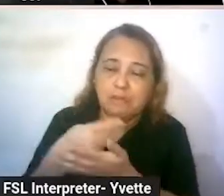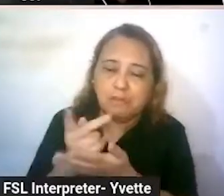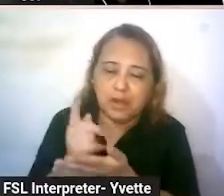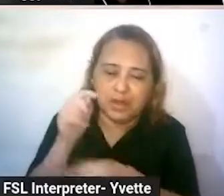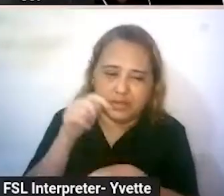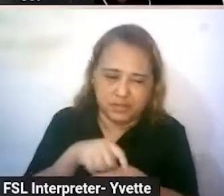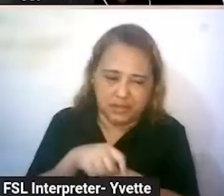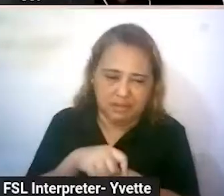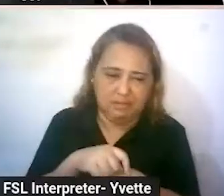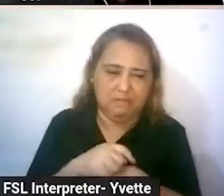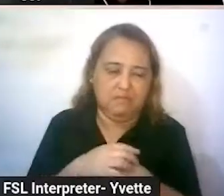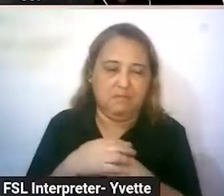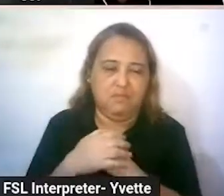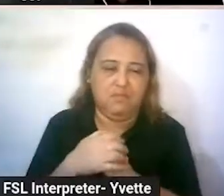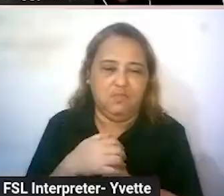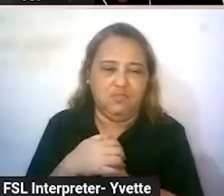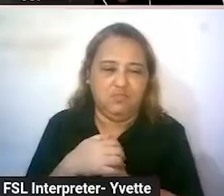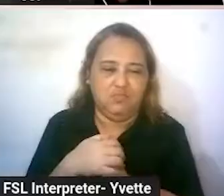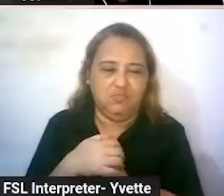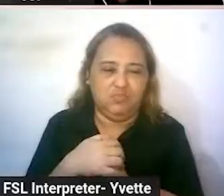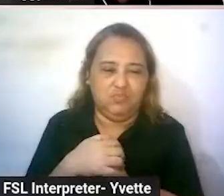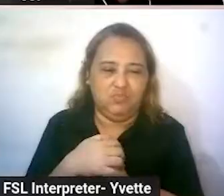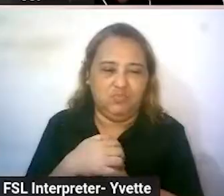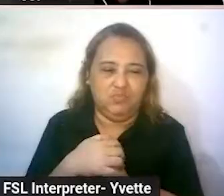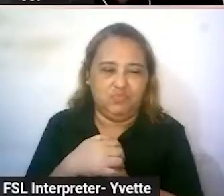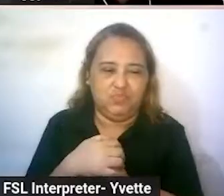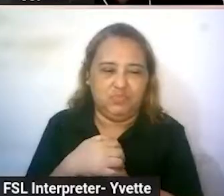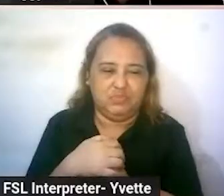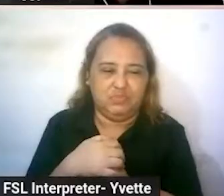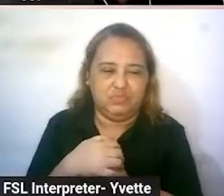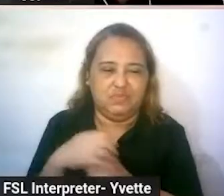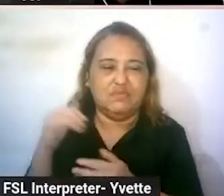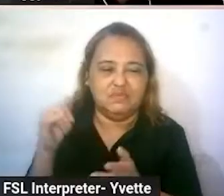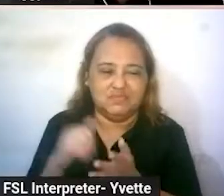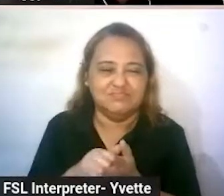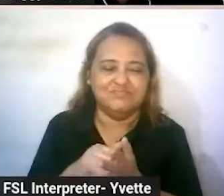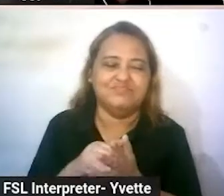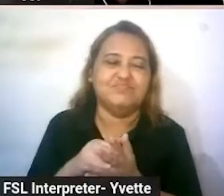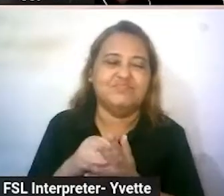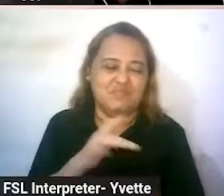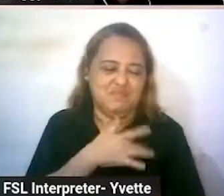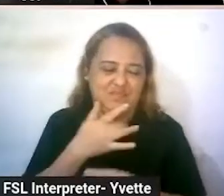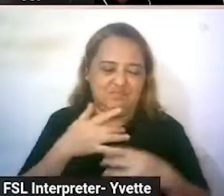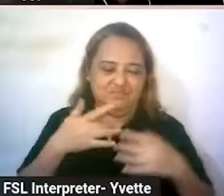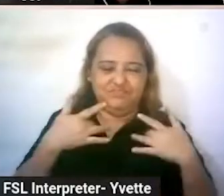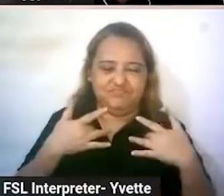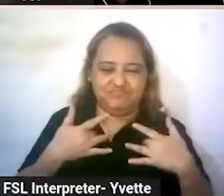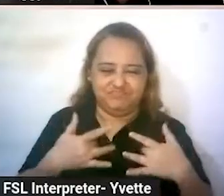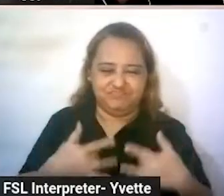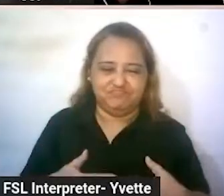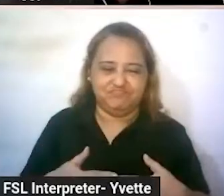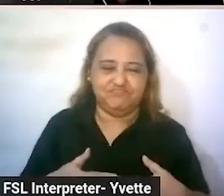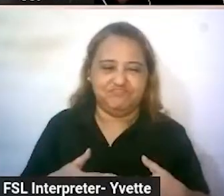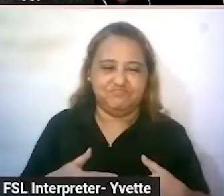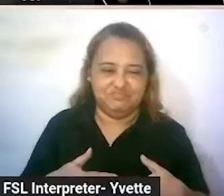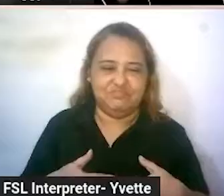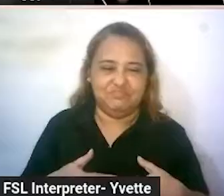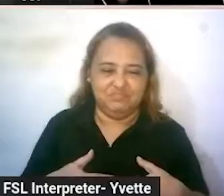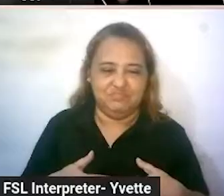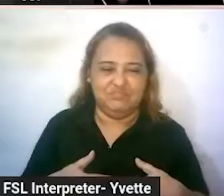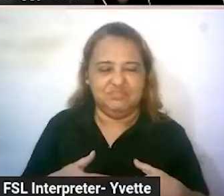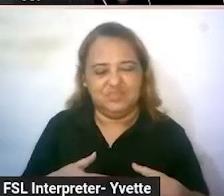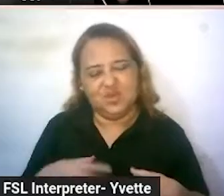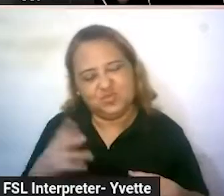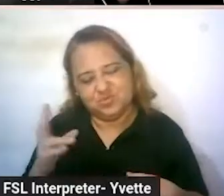iba. Kaya doon pumasok ulit yung depression ko pa na, my gosh,